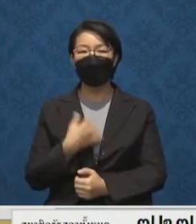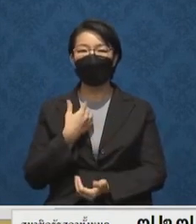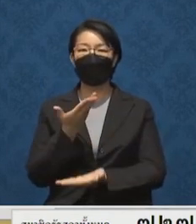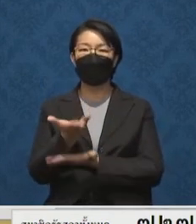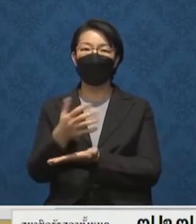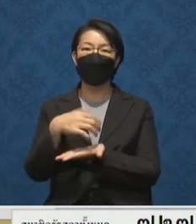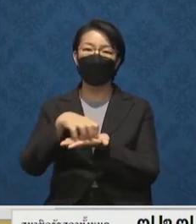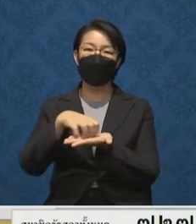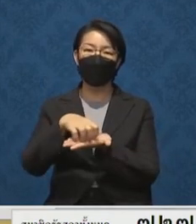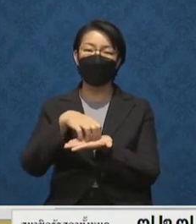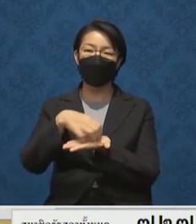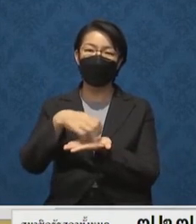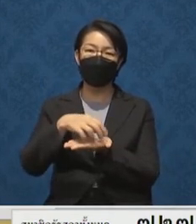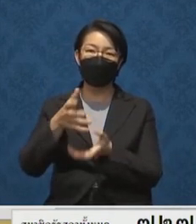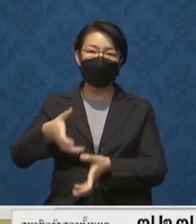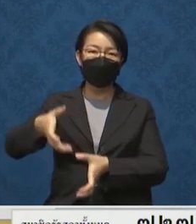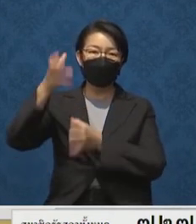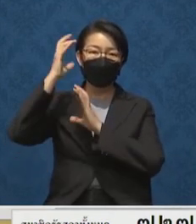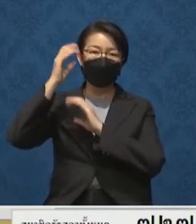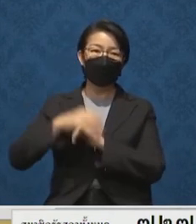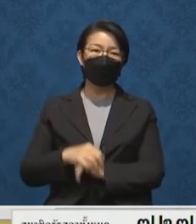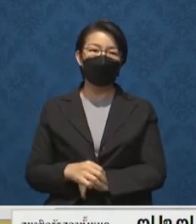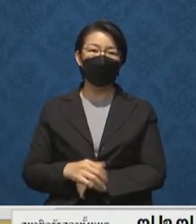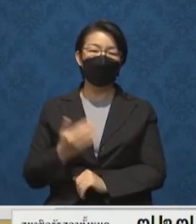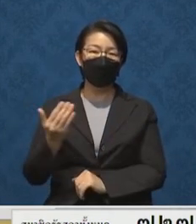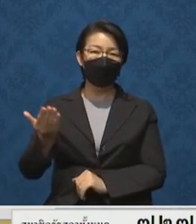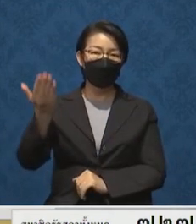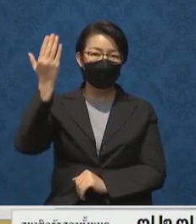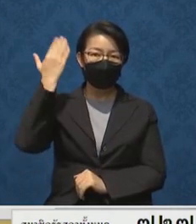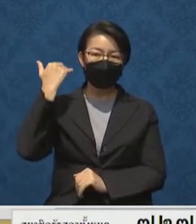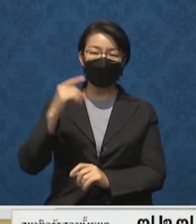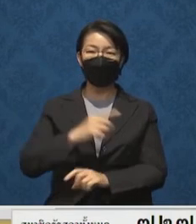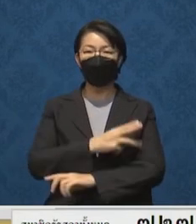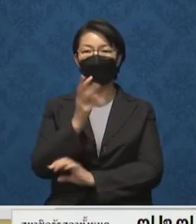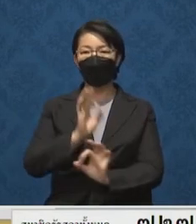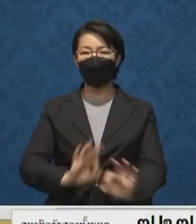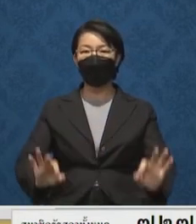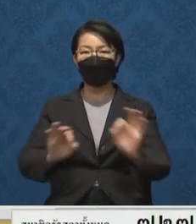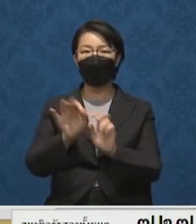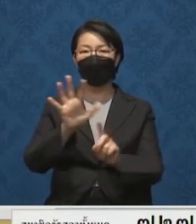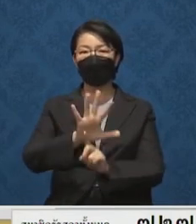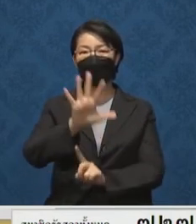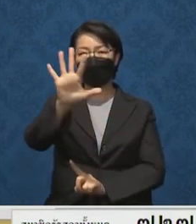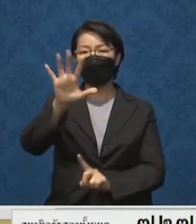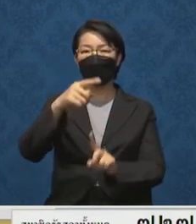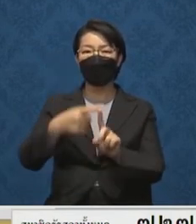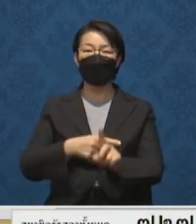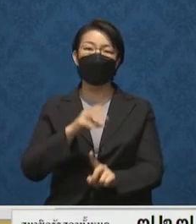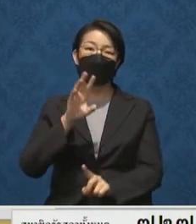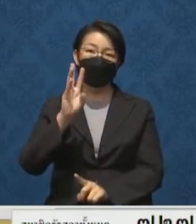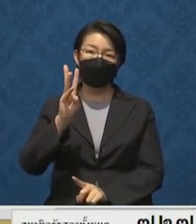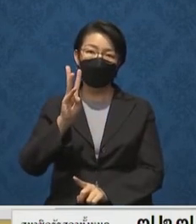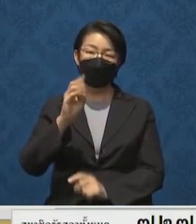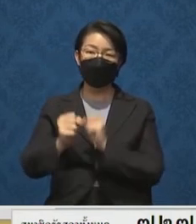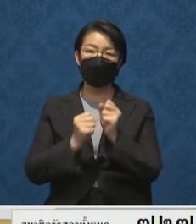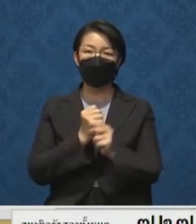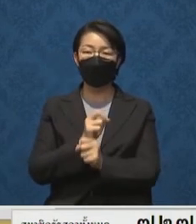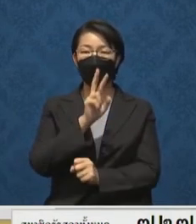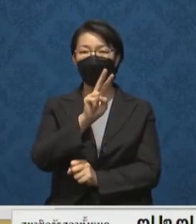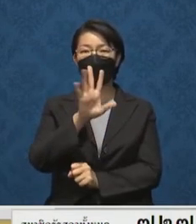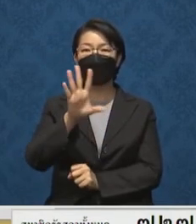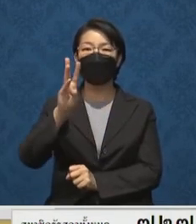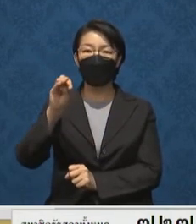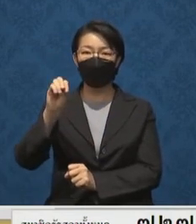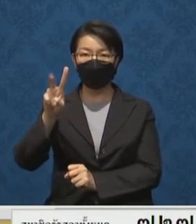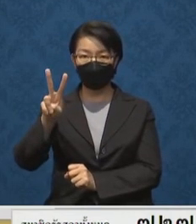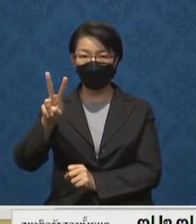อนไปในวนสำคญอยางยิ่งในอดีตครับคือวันที่ 5 มิธุนายน 2,562 คร